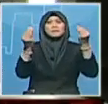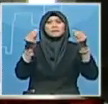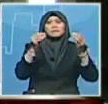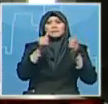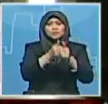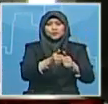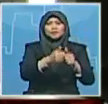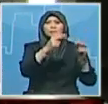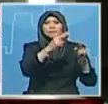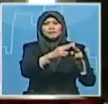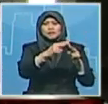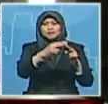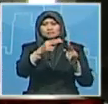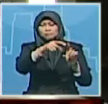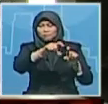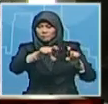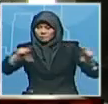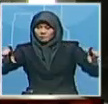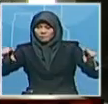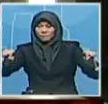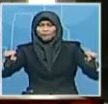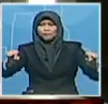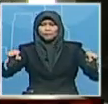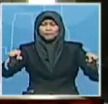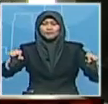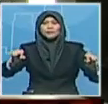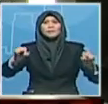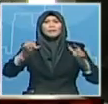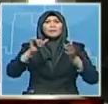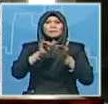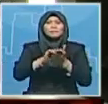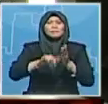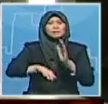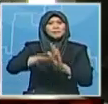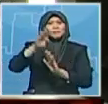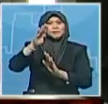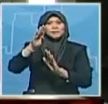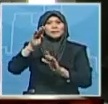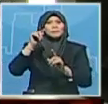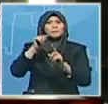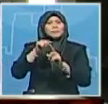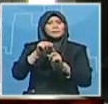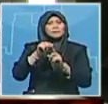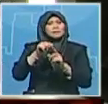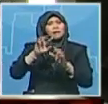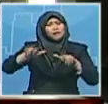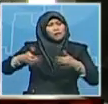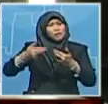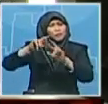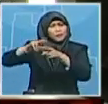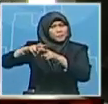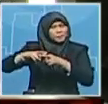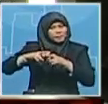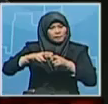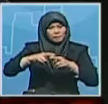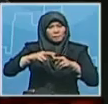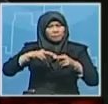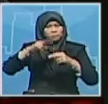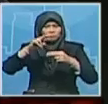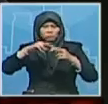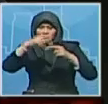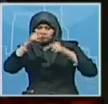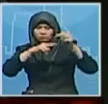tertentu, itu dalam bidang kuasa majlis. Jadi kita lebih kepada jadi membina. Jadi kos selenggara dan kos bina ditampung